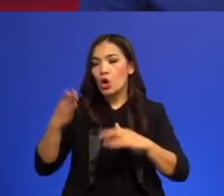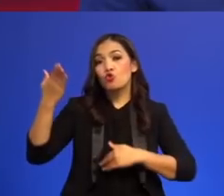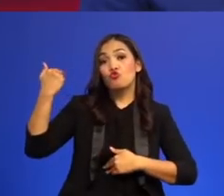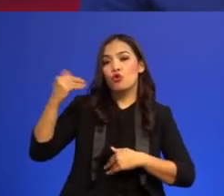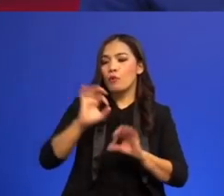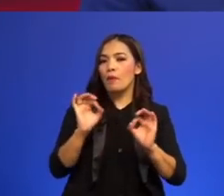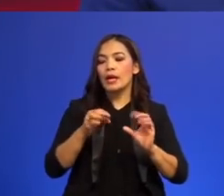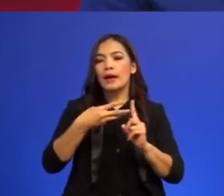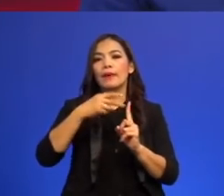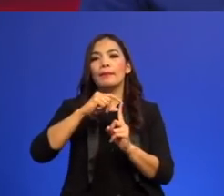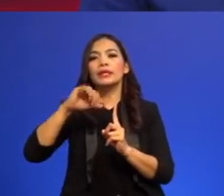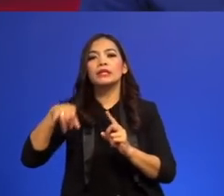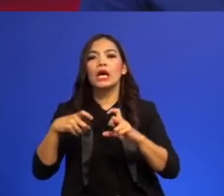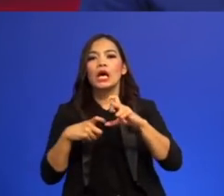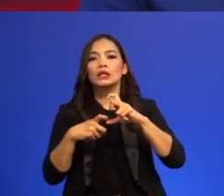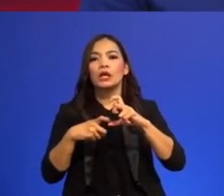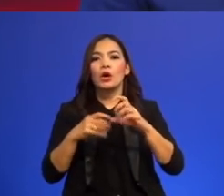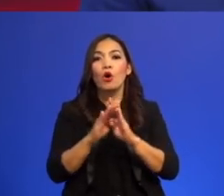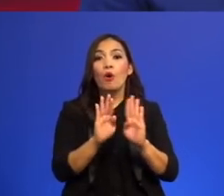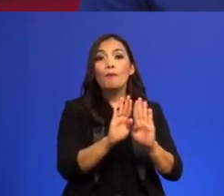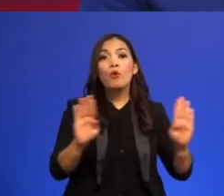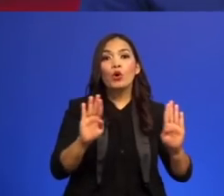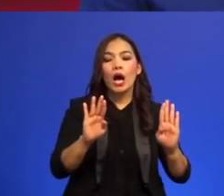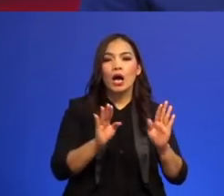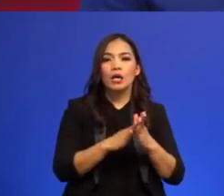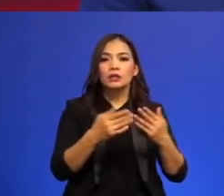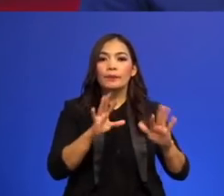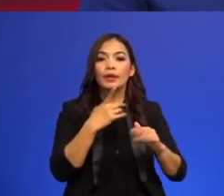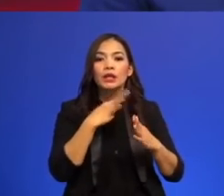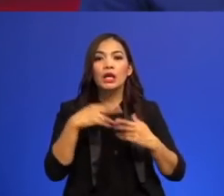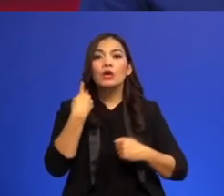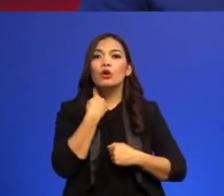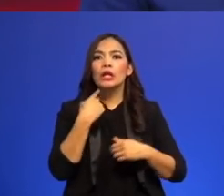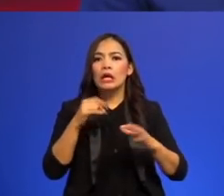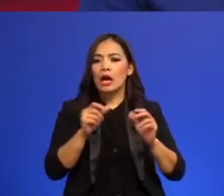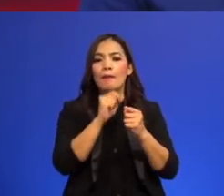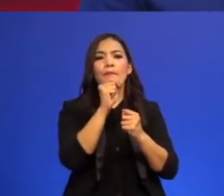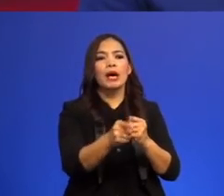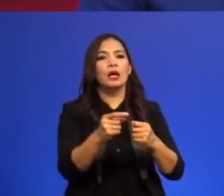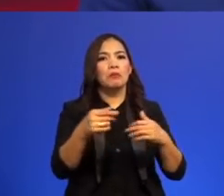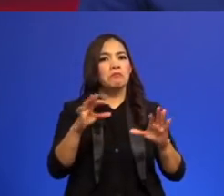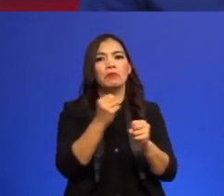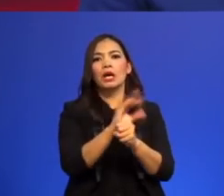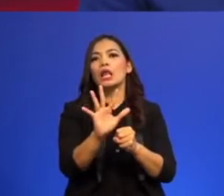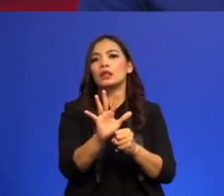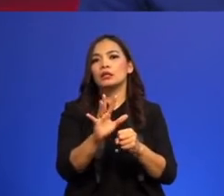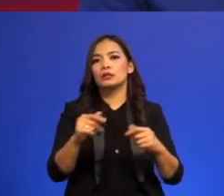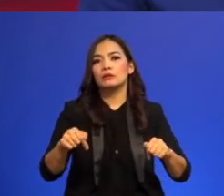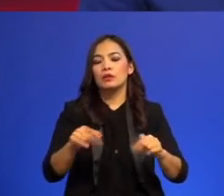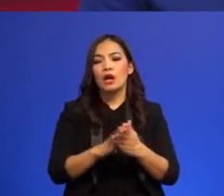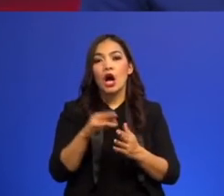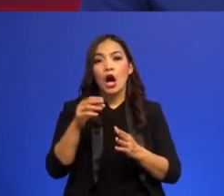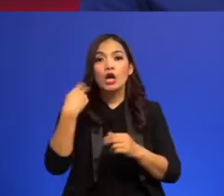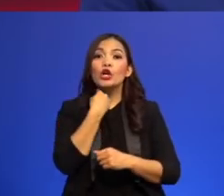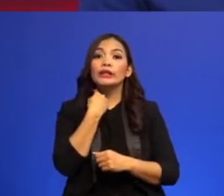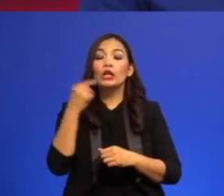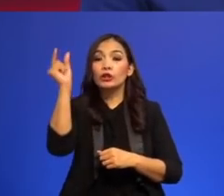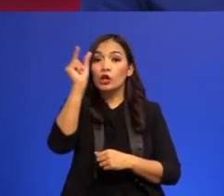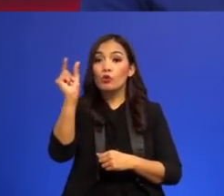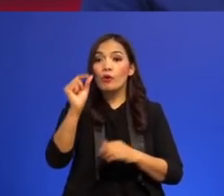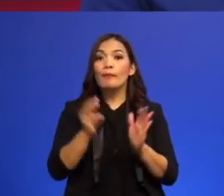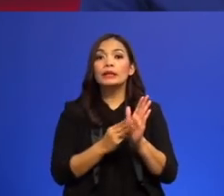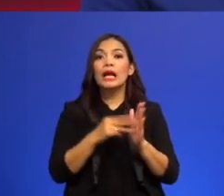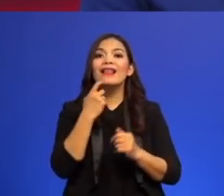ada BPJS, buka praktek banyak duit. Sekarang BPJS gak bayar. Maka dokter-dokter umum pun bermasalah.